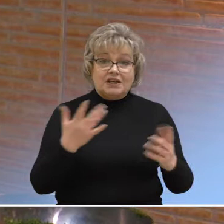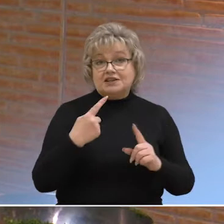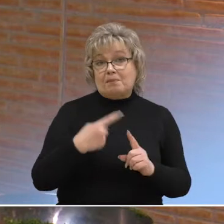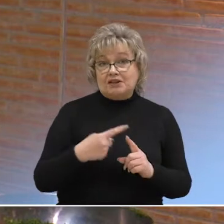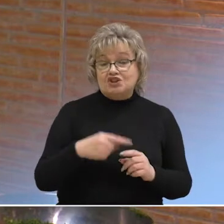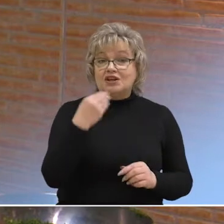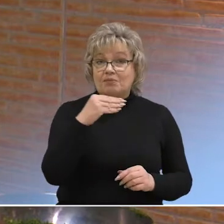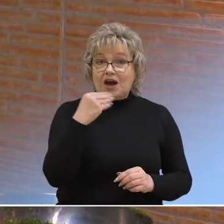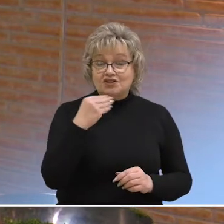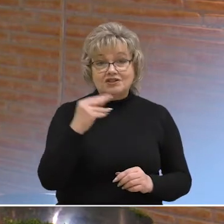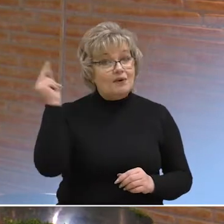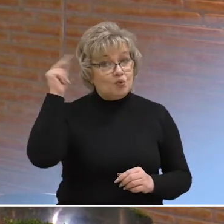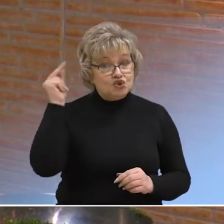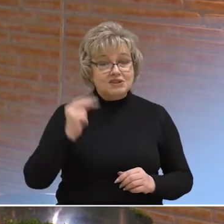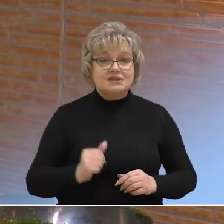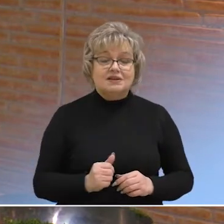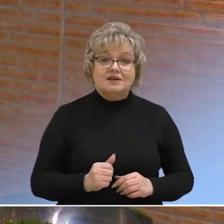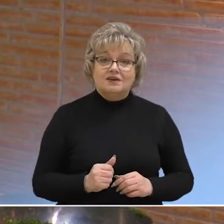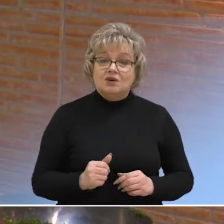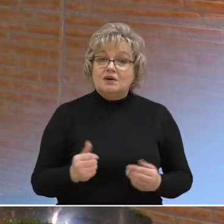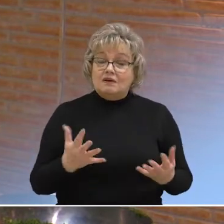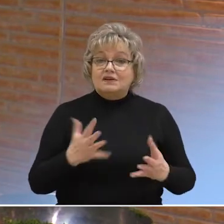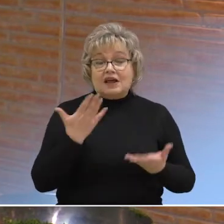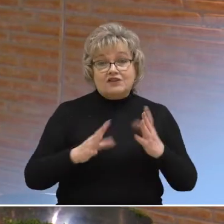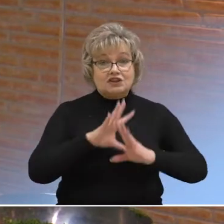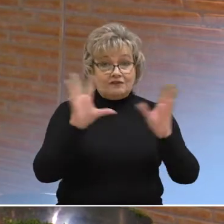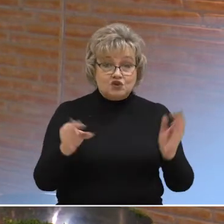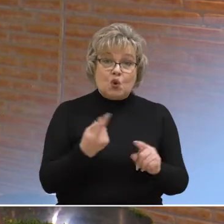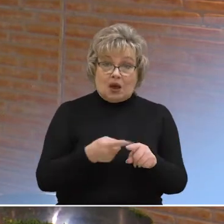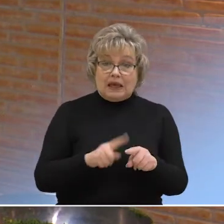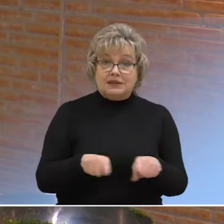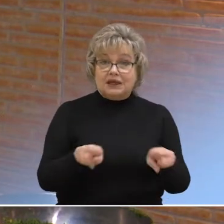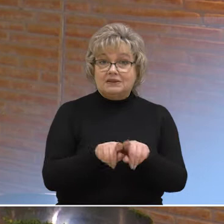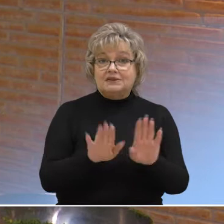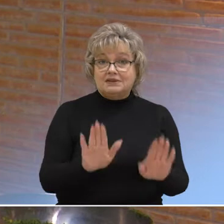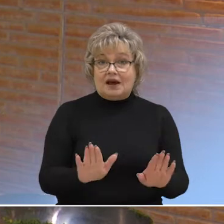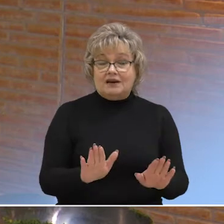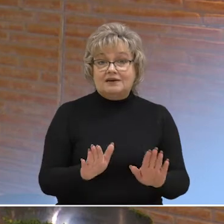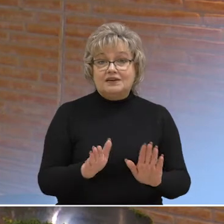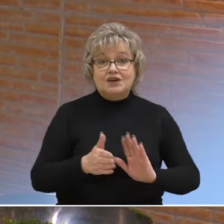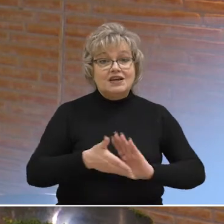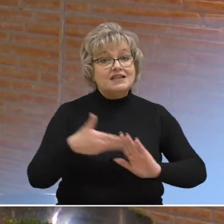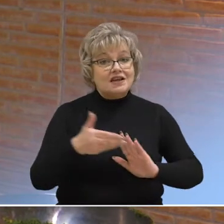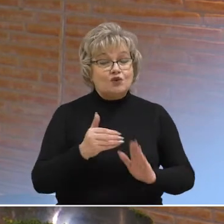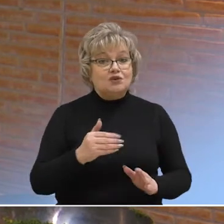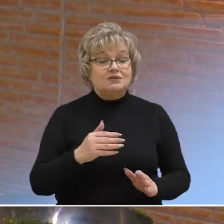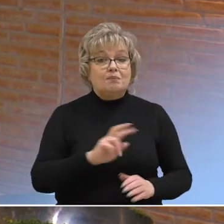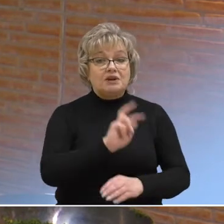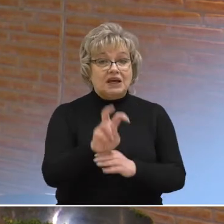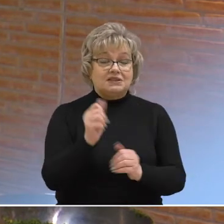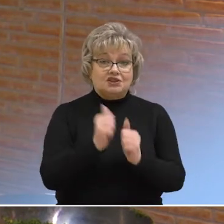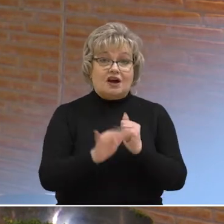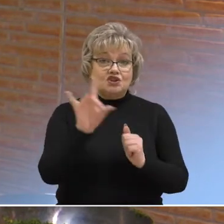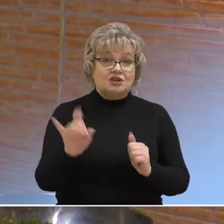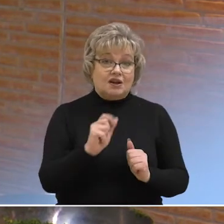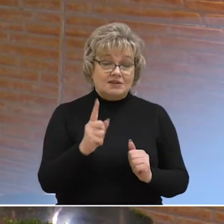положительным качеством учиться. То есть, вот, наверное, все вот это вот как-то и зовет каждый раз приходить.